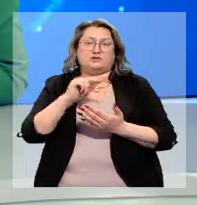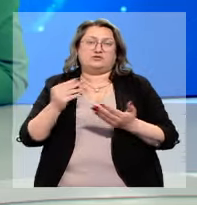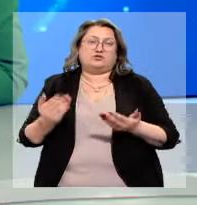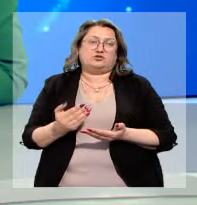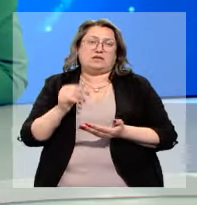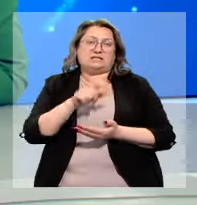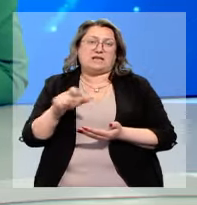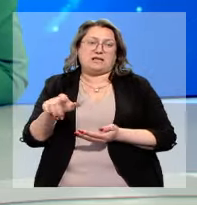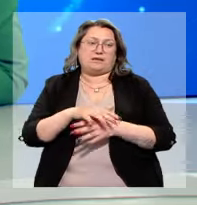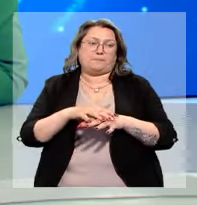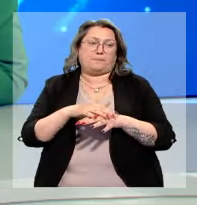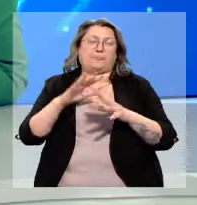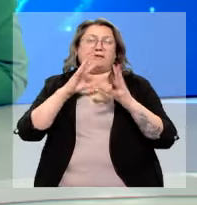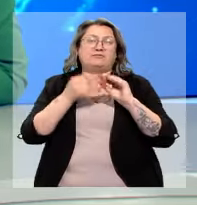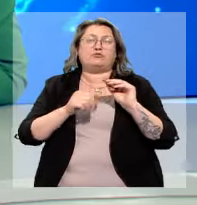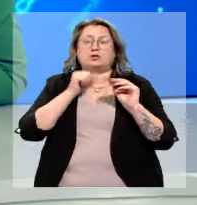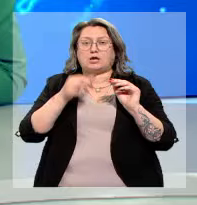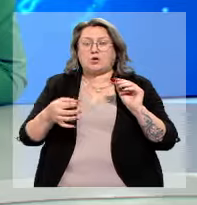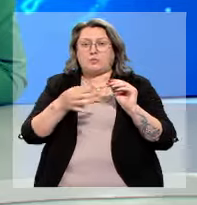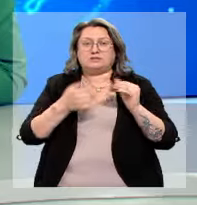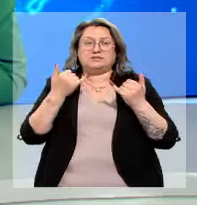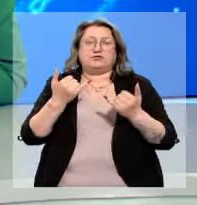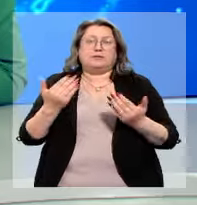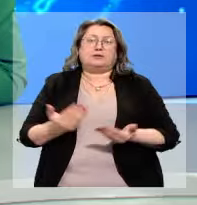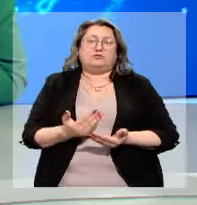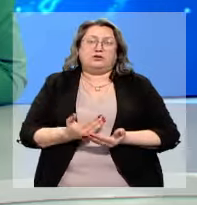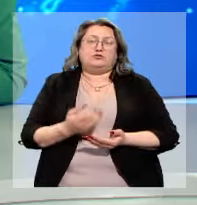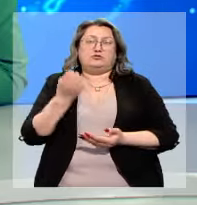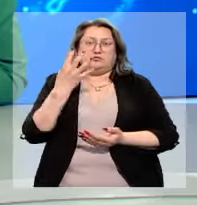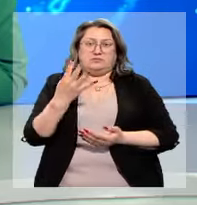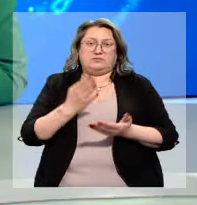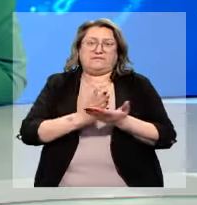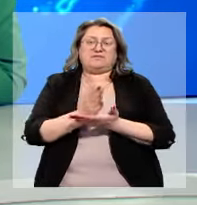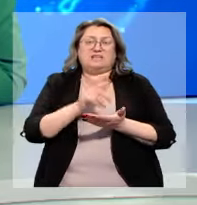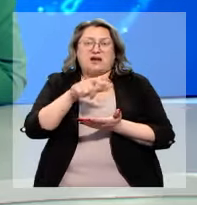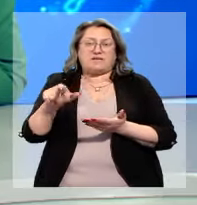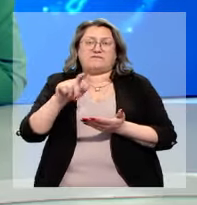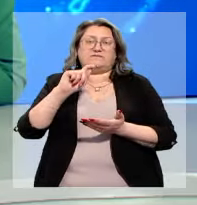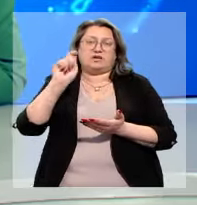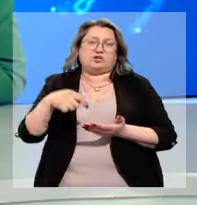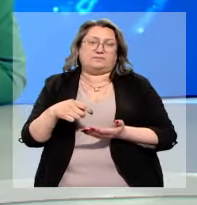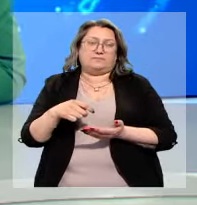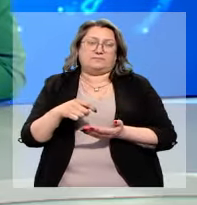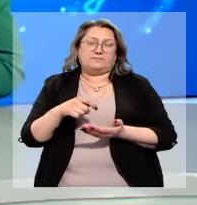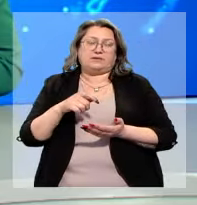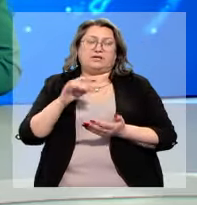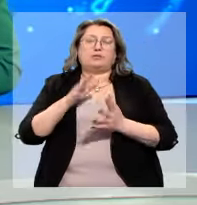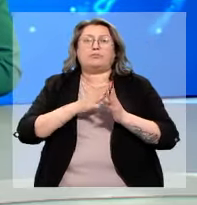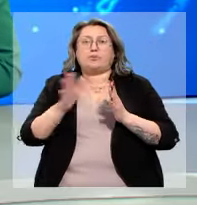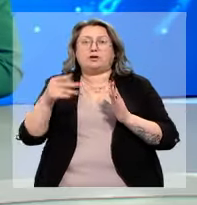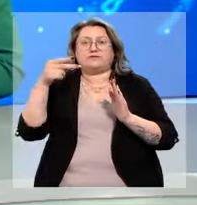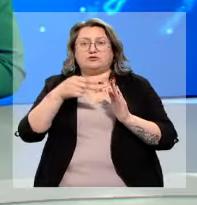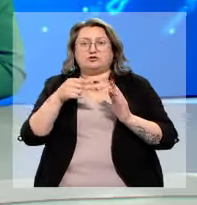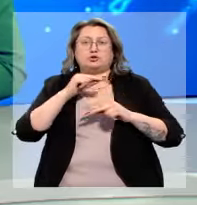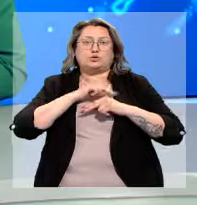жизни населения. Всего в Кустанайской области сегодня проживают 14 ветеранов Великой Отечественной войны и более